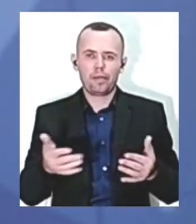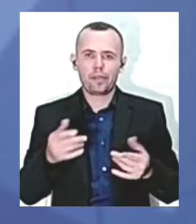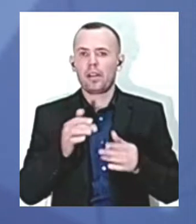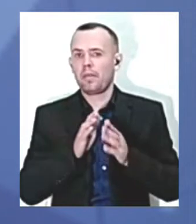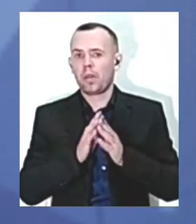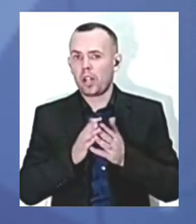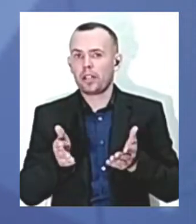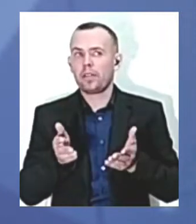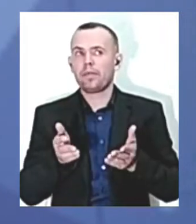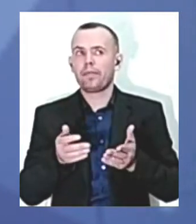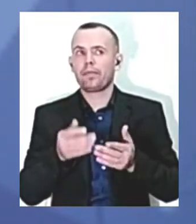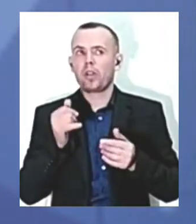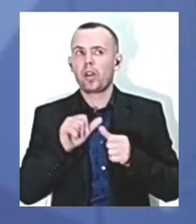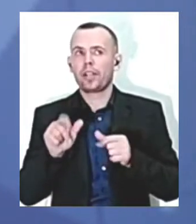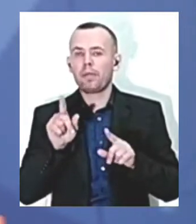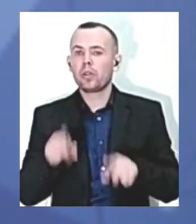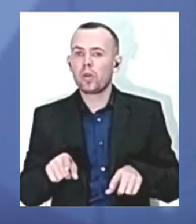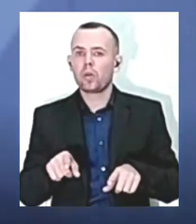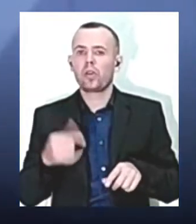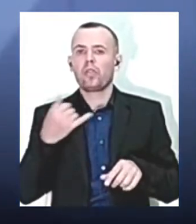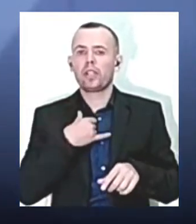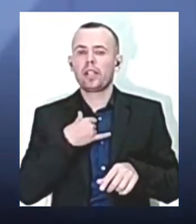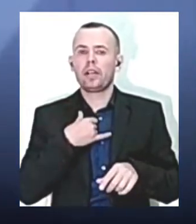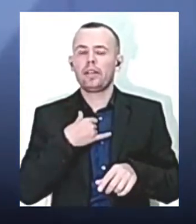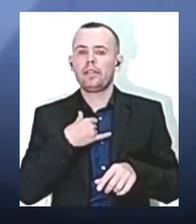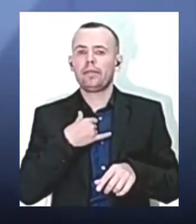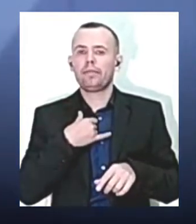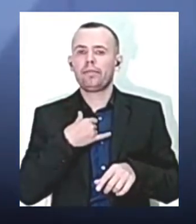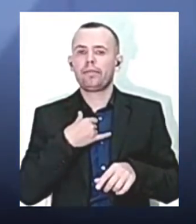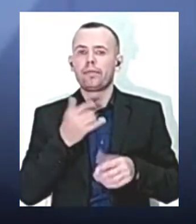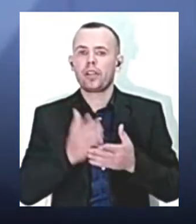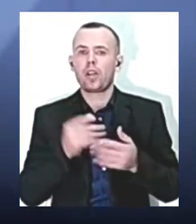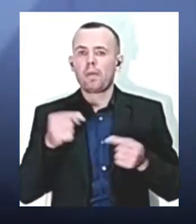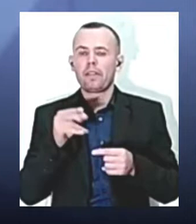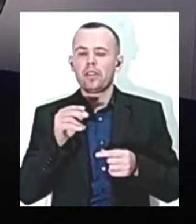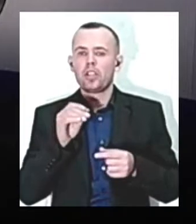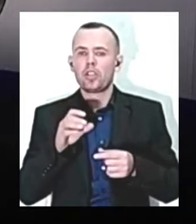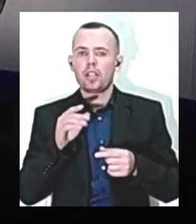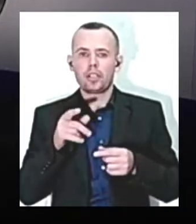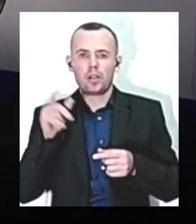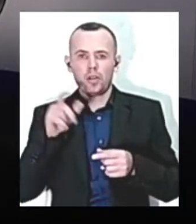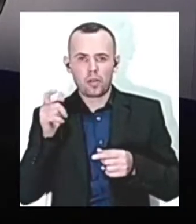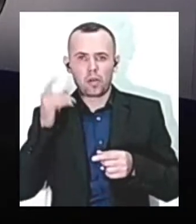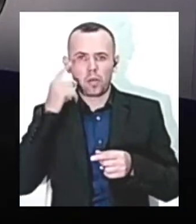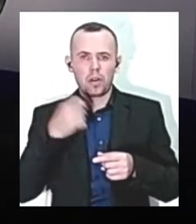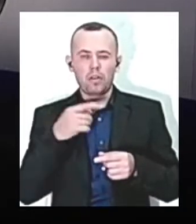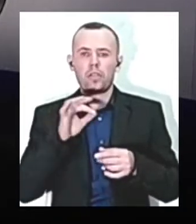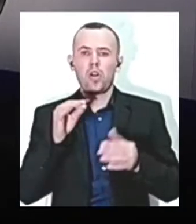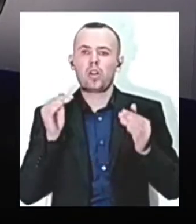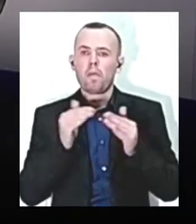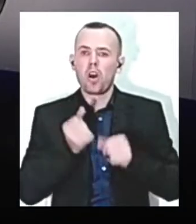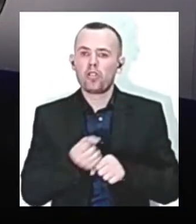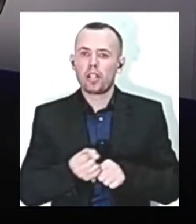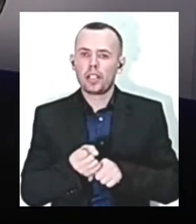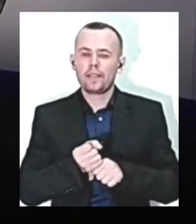того, в нас є певна частка людей, які повідомляють про домашнє насильство і неефективне